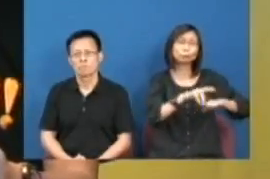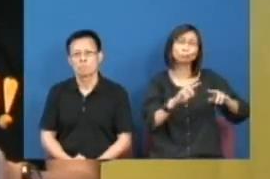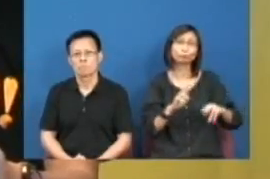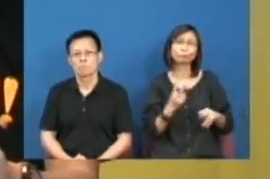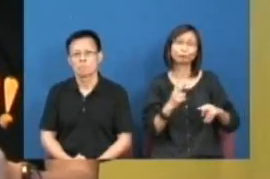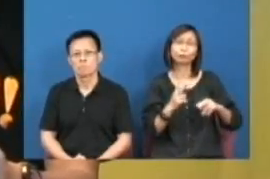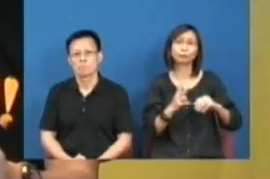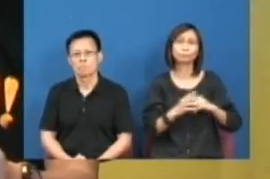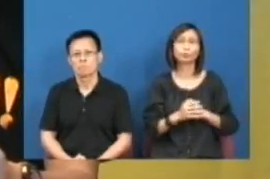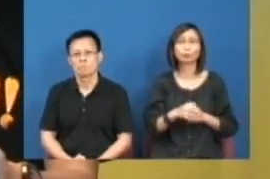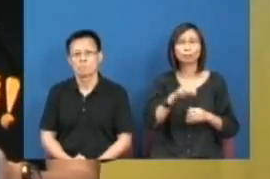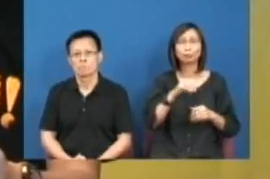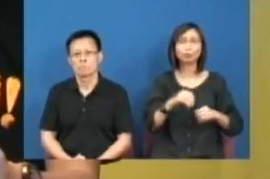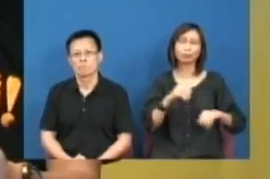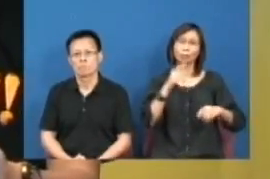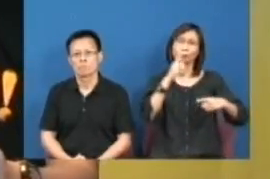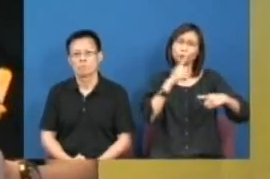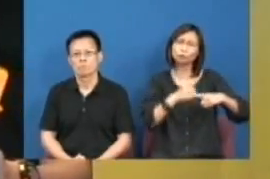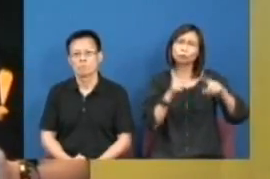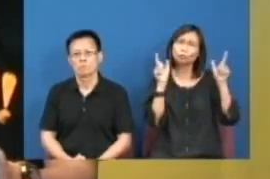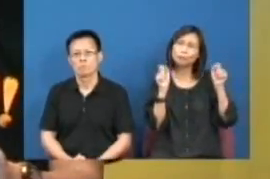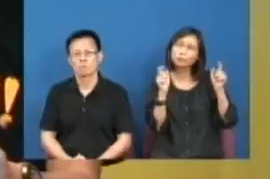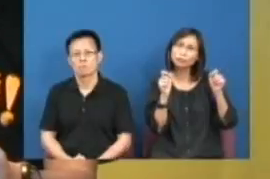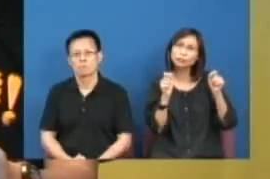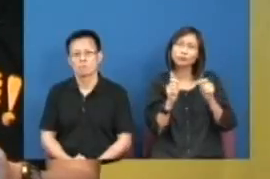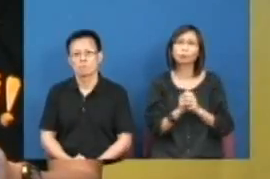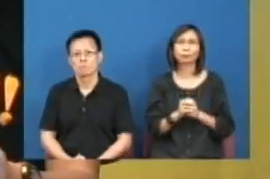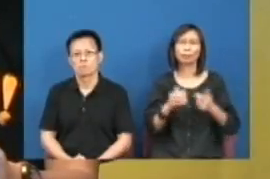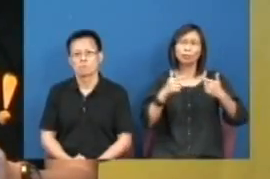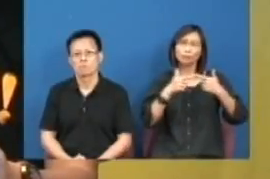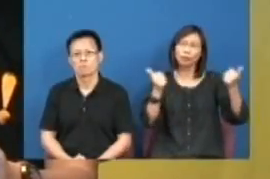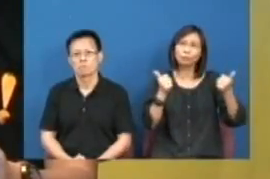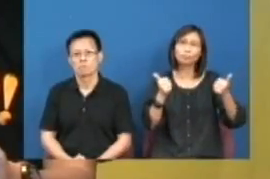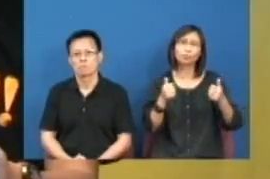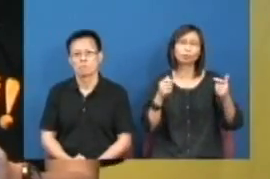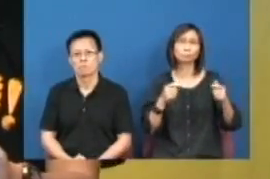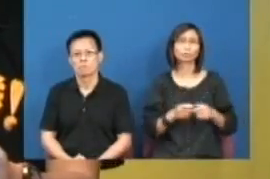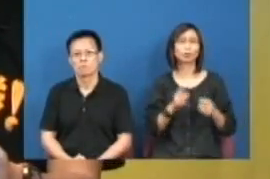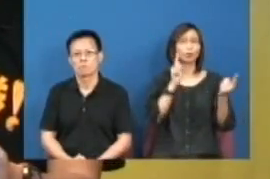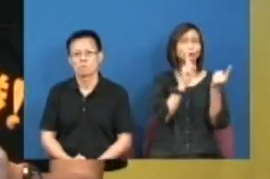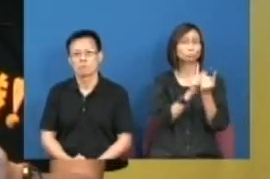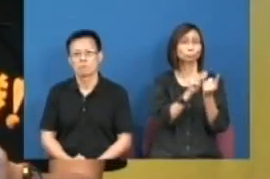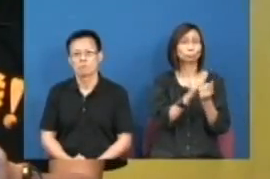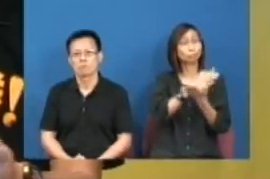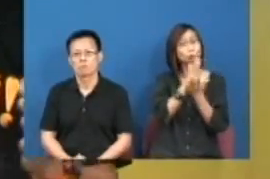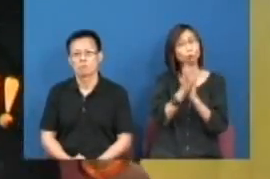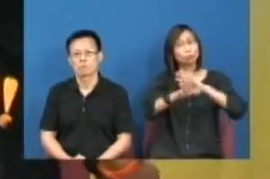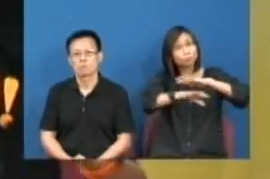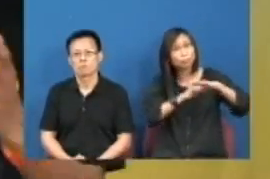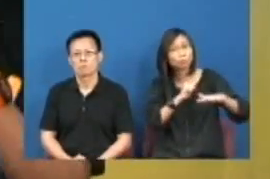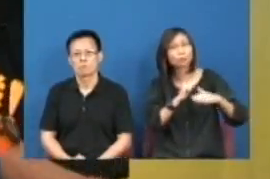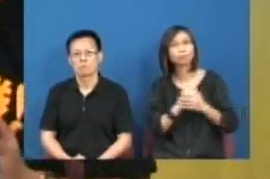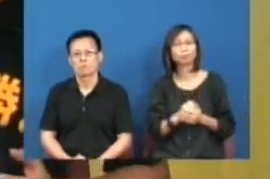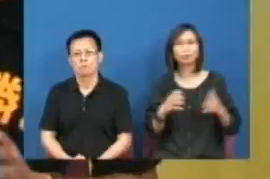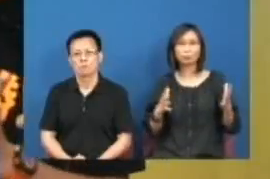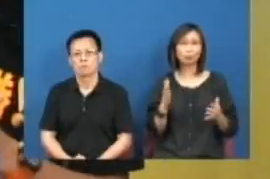個人嗰個話語權背後，會唔會係將用邊緣化合理佢嗰種即係對資源嘅掠奪啊，或者資源集中